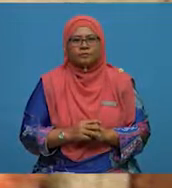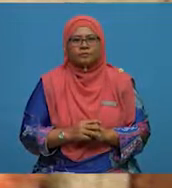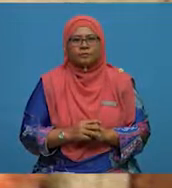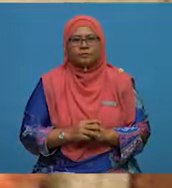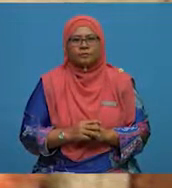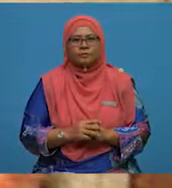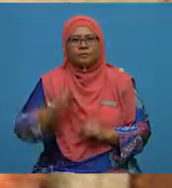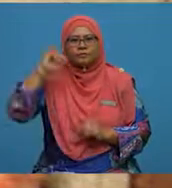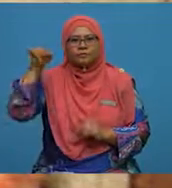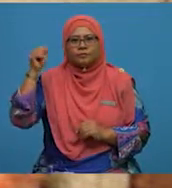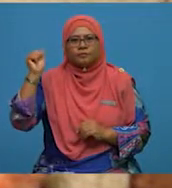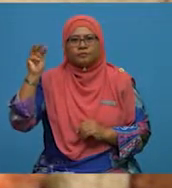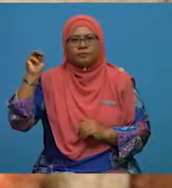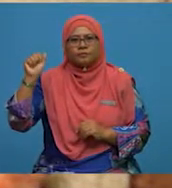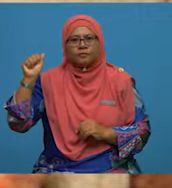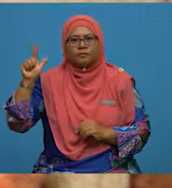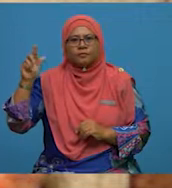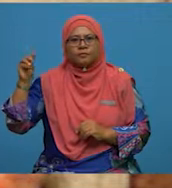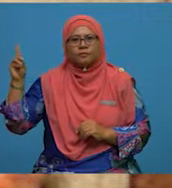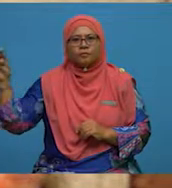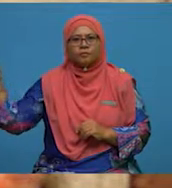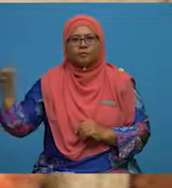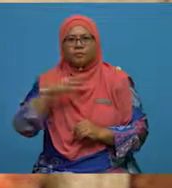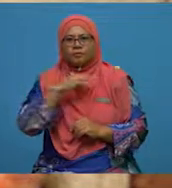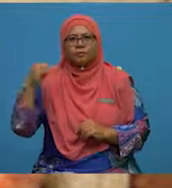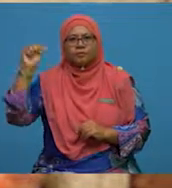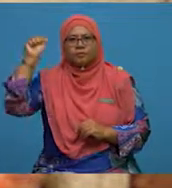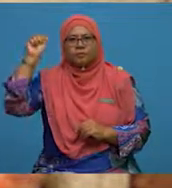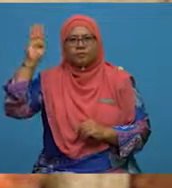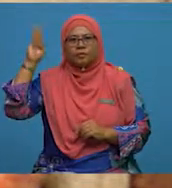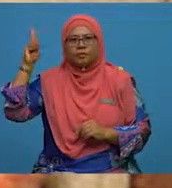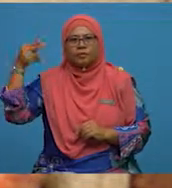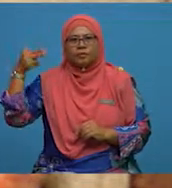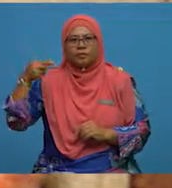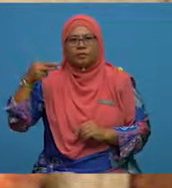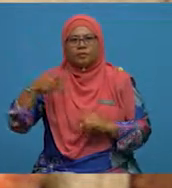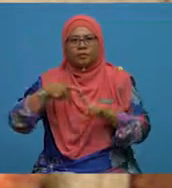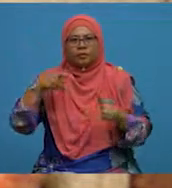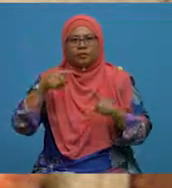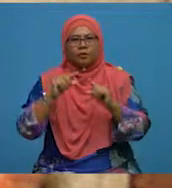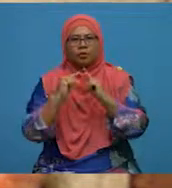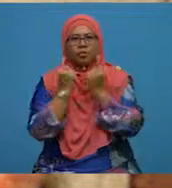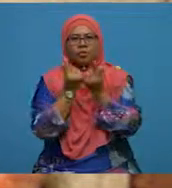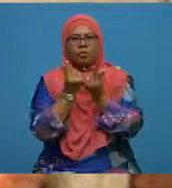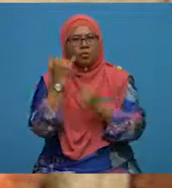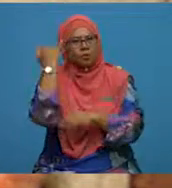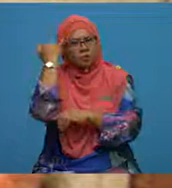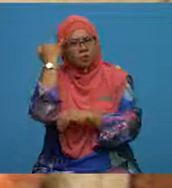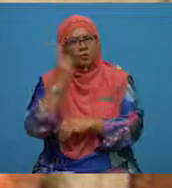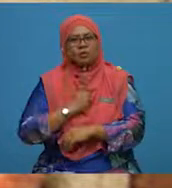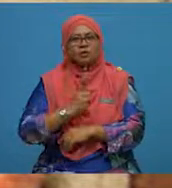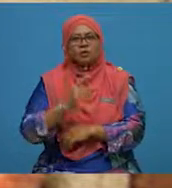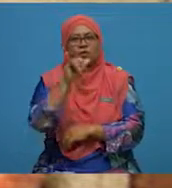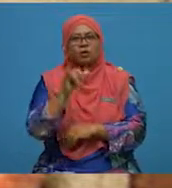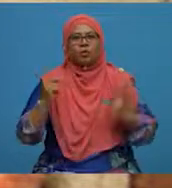Syekh Jamaluddin Al-Afghani dan Muhammad Abduh adalah daripada golongan intelektual Islam